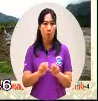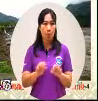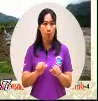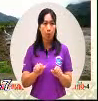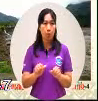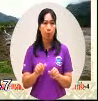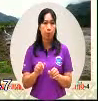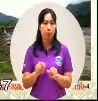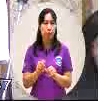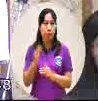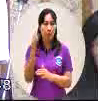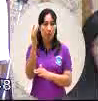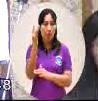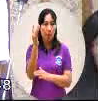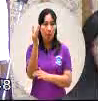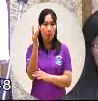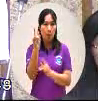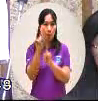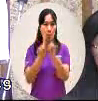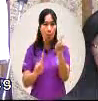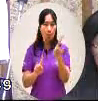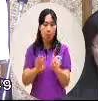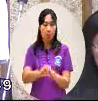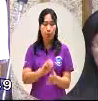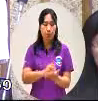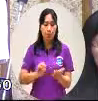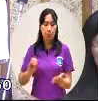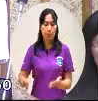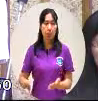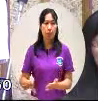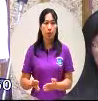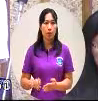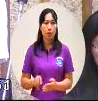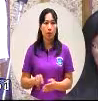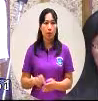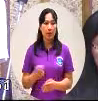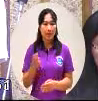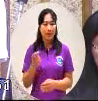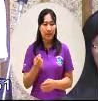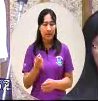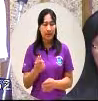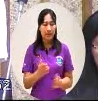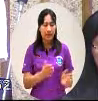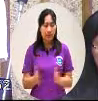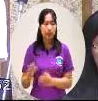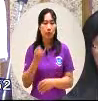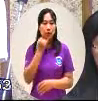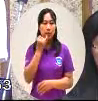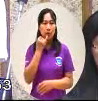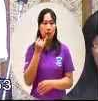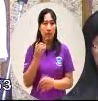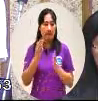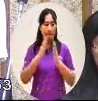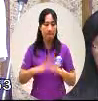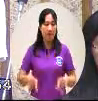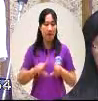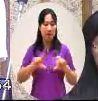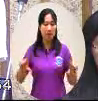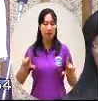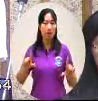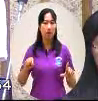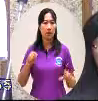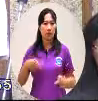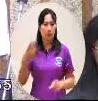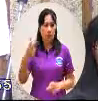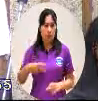是可以处理的，我们就尽速处理了。但是是大崩塌的那种危险性的，技师工会这边我们也请他们去做勘察。 上次我问